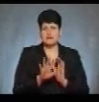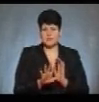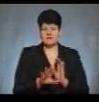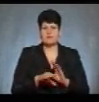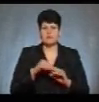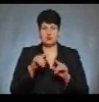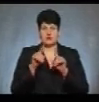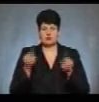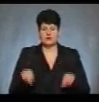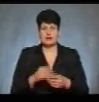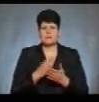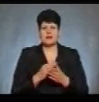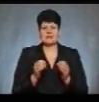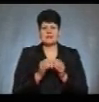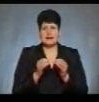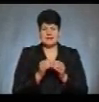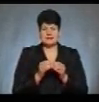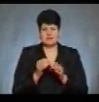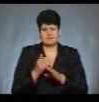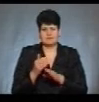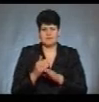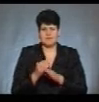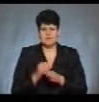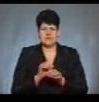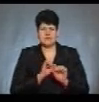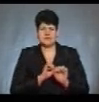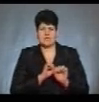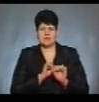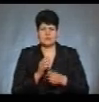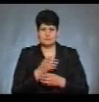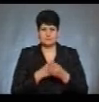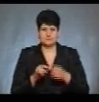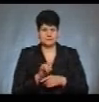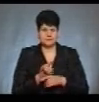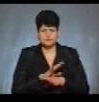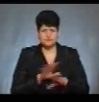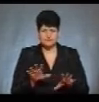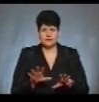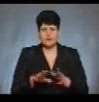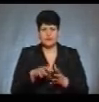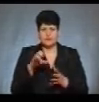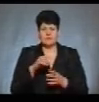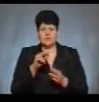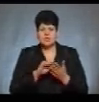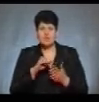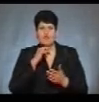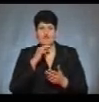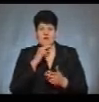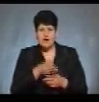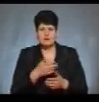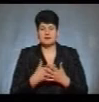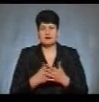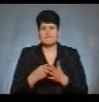Виборчий бюлетень має 10 ступенів захисту від підробки. Наприклад, при спробі скопіювати його проявляється напис «Увага». Вартість